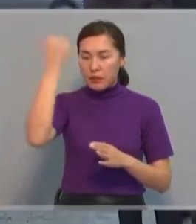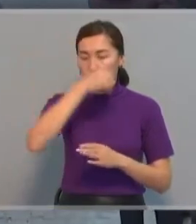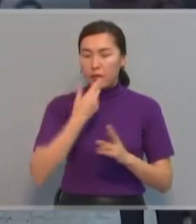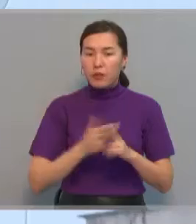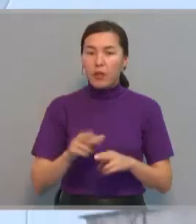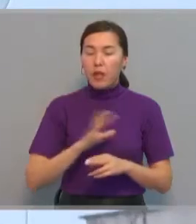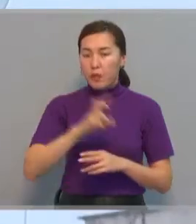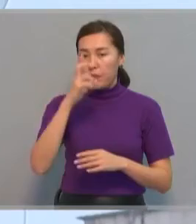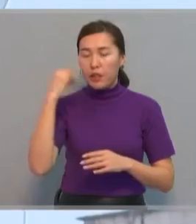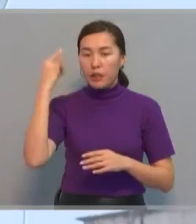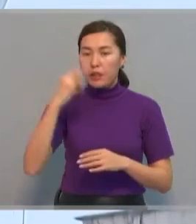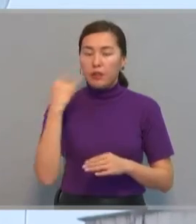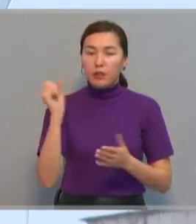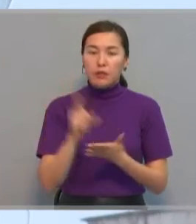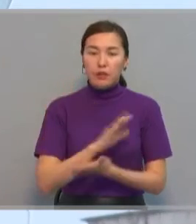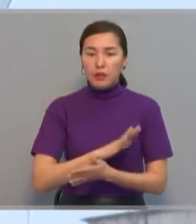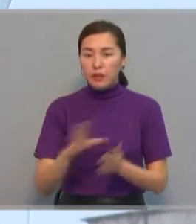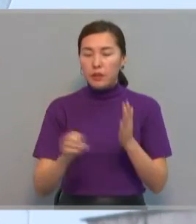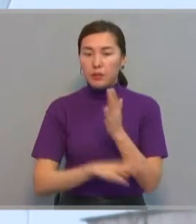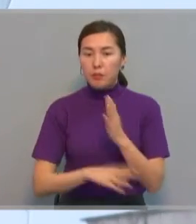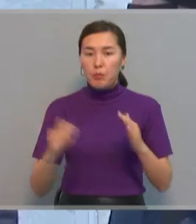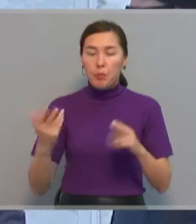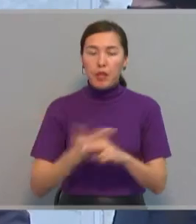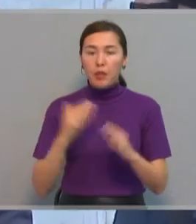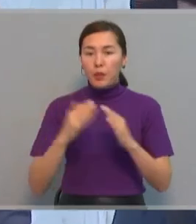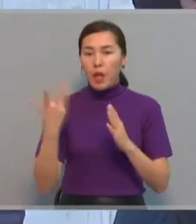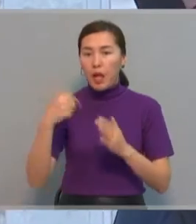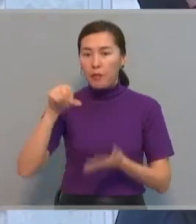В такой богатой стране, как Казахстан, не должны быть бедные и бездомные, считают члены партии.